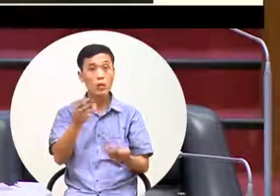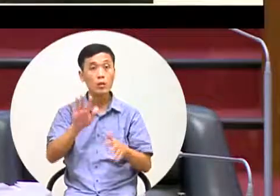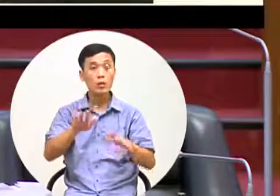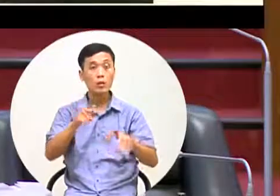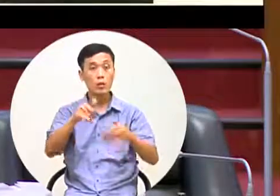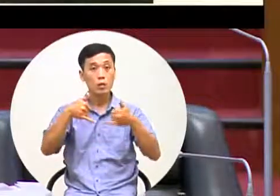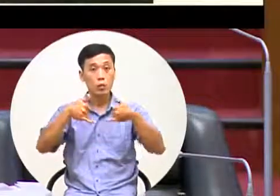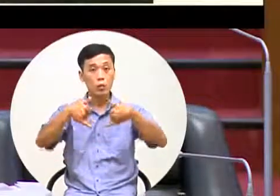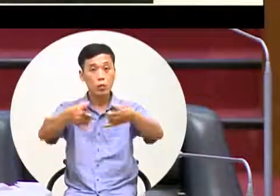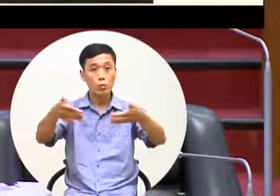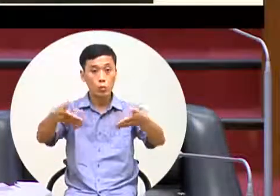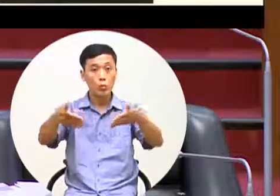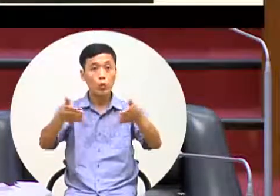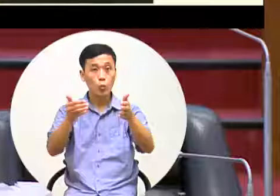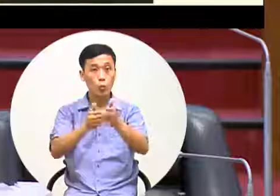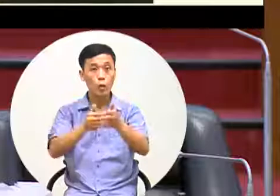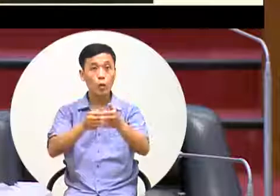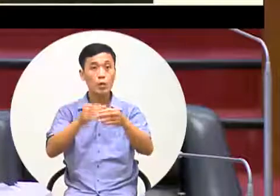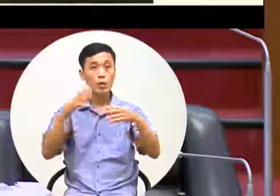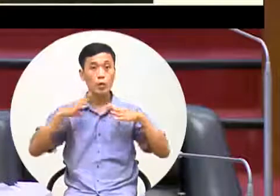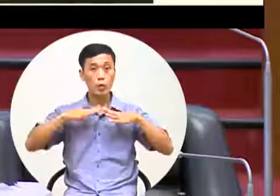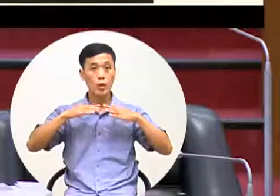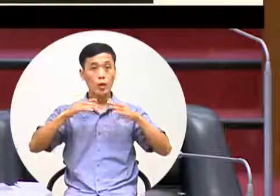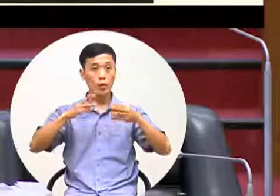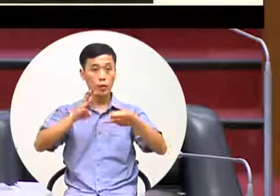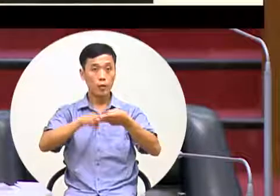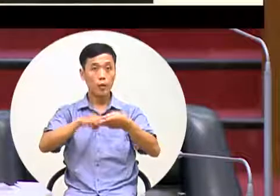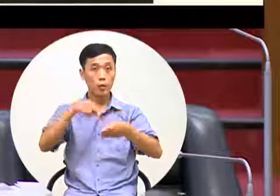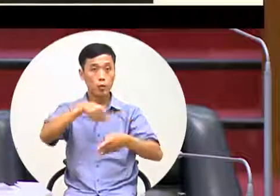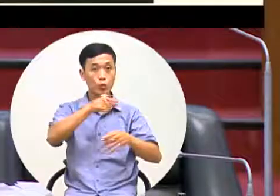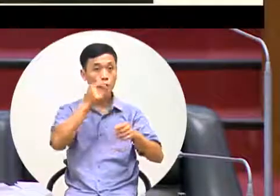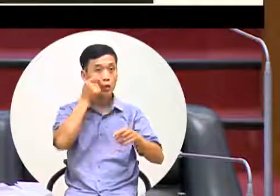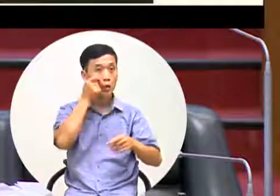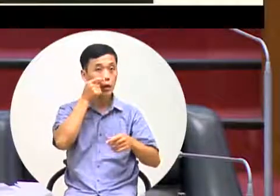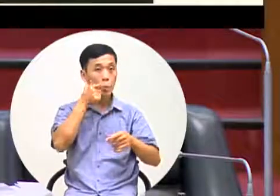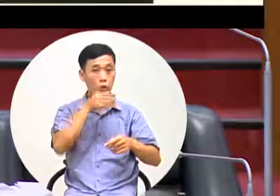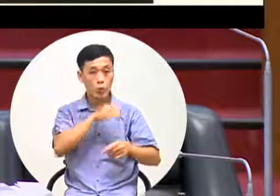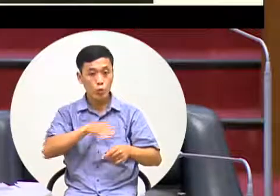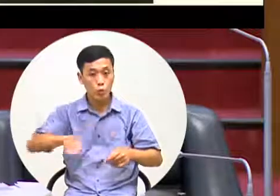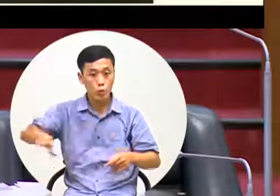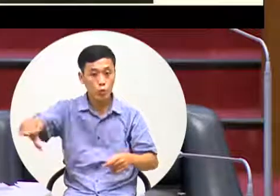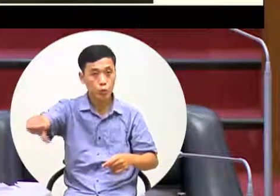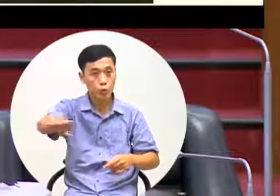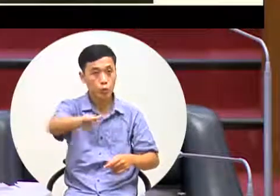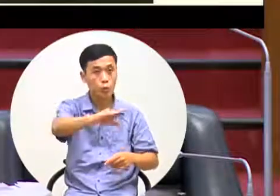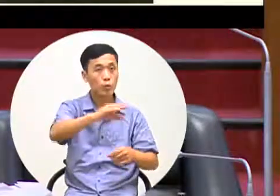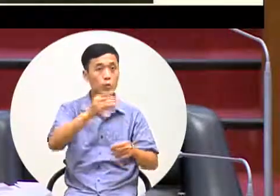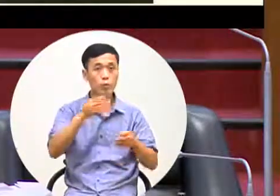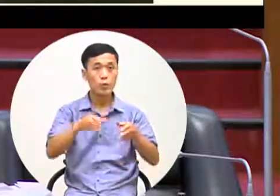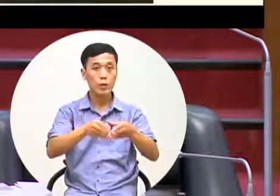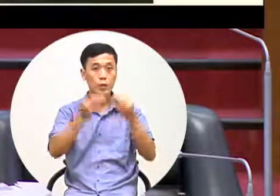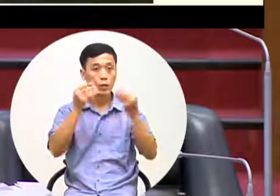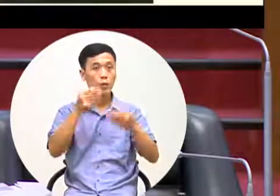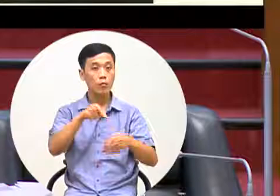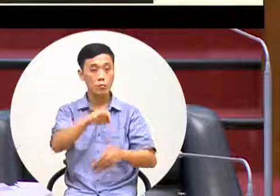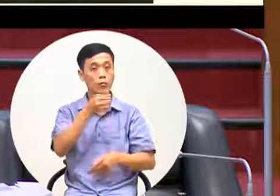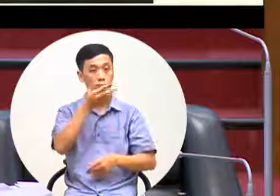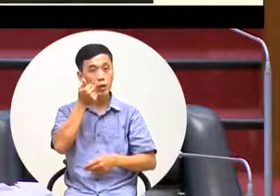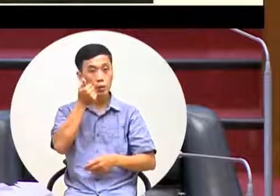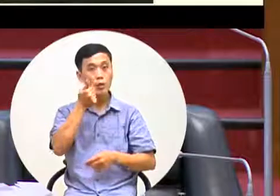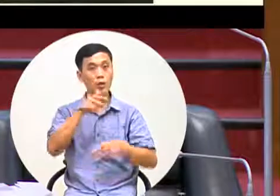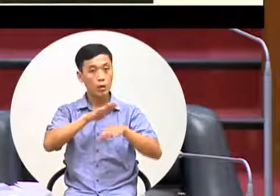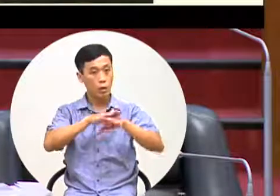亭要去台南的话，就不必绕到外围，好，非常方便，而且呢安全性很高。安全性很